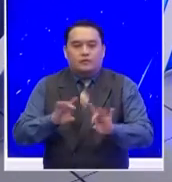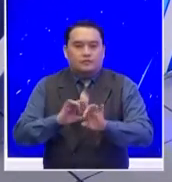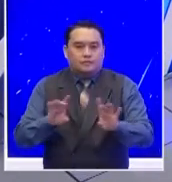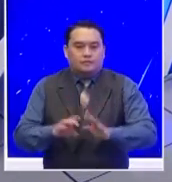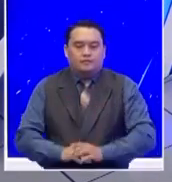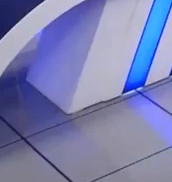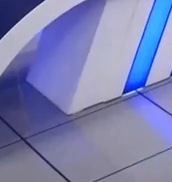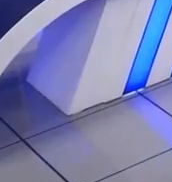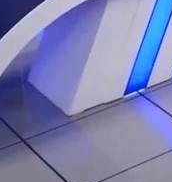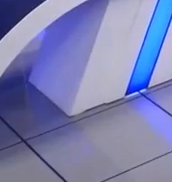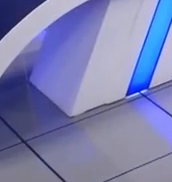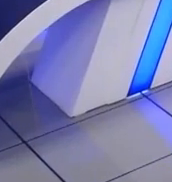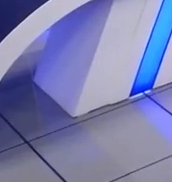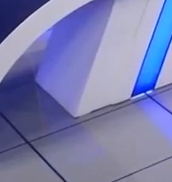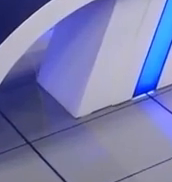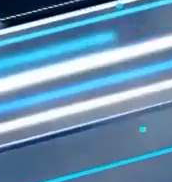важном.